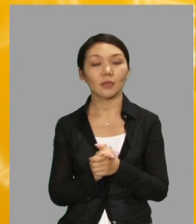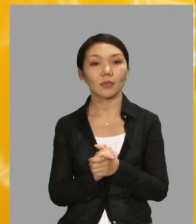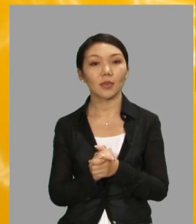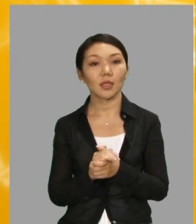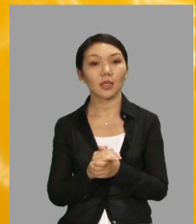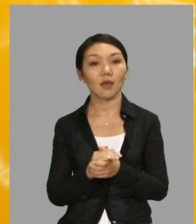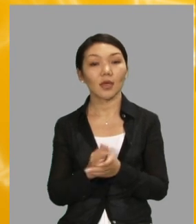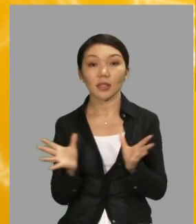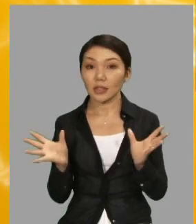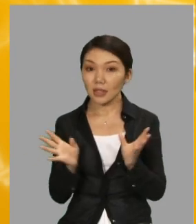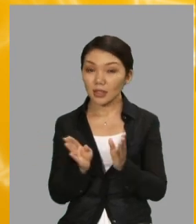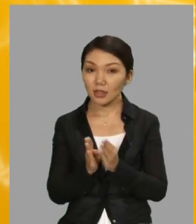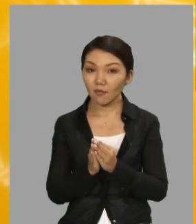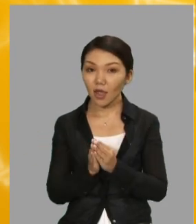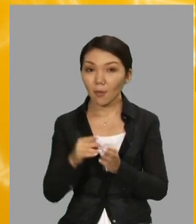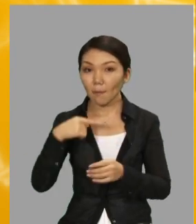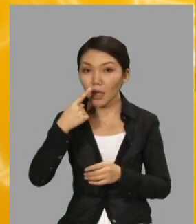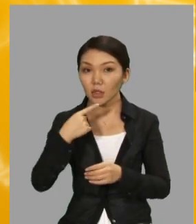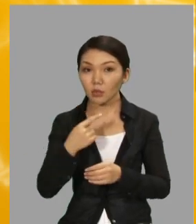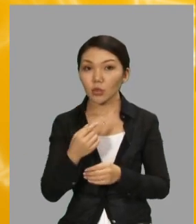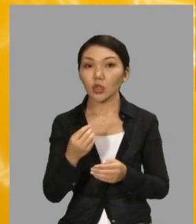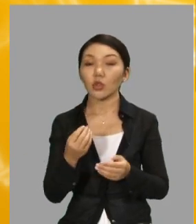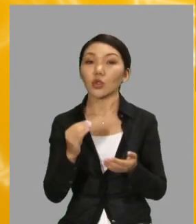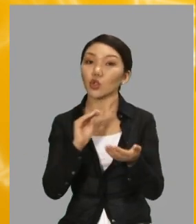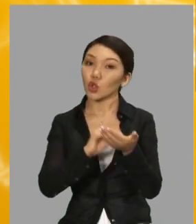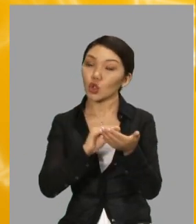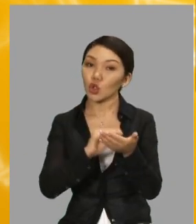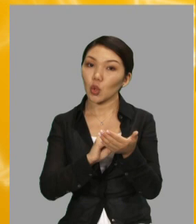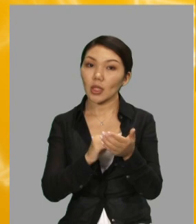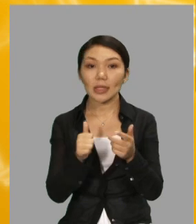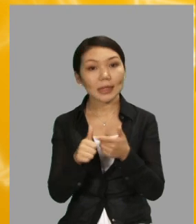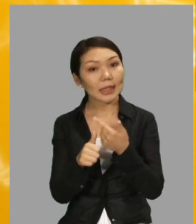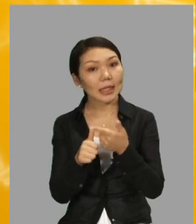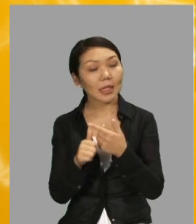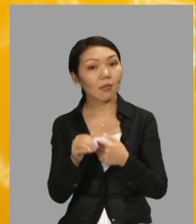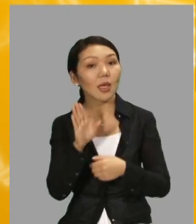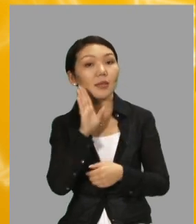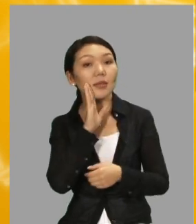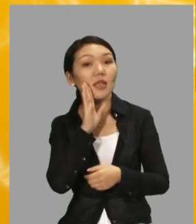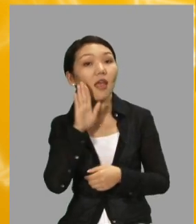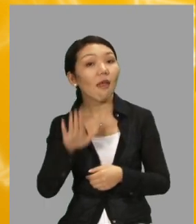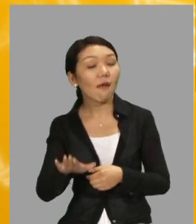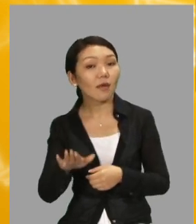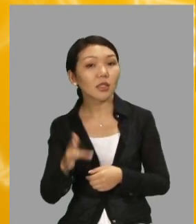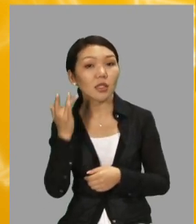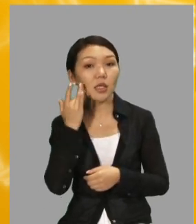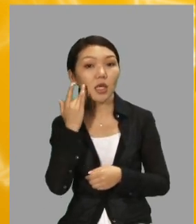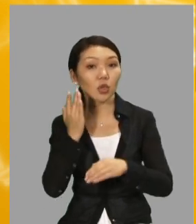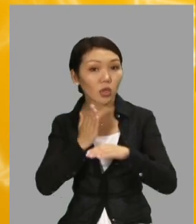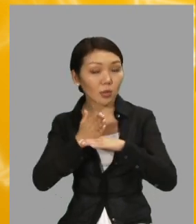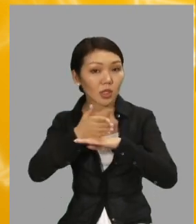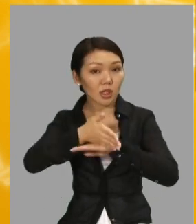Давайте с вами произнесем еще раз имя девочки, которая пришла к нам сегодня на